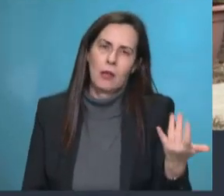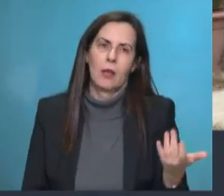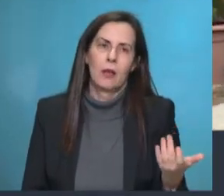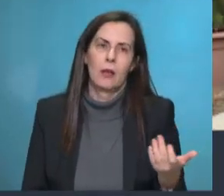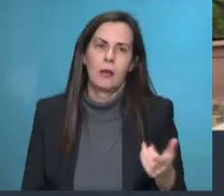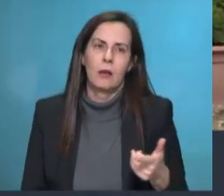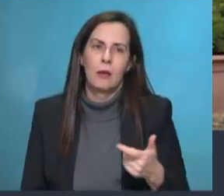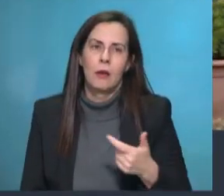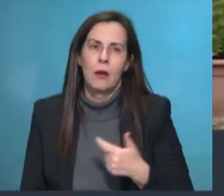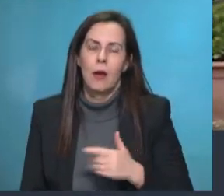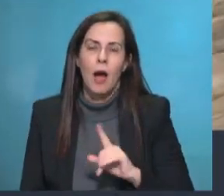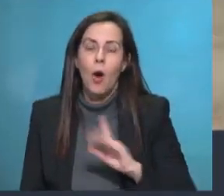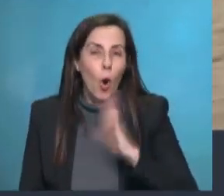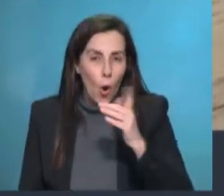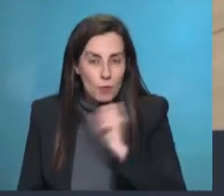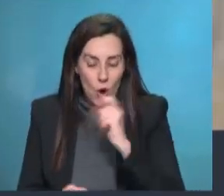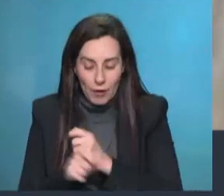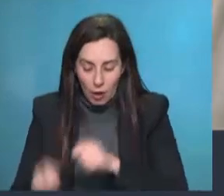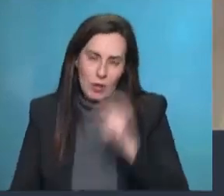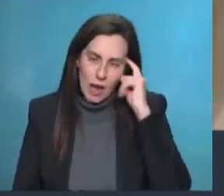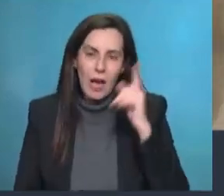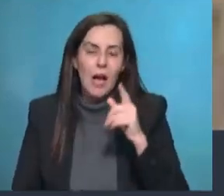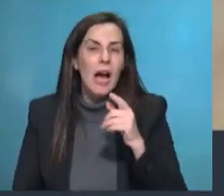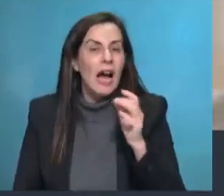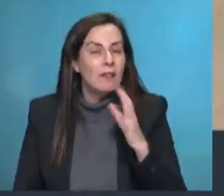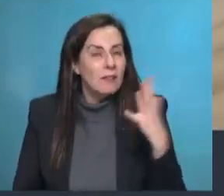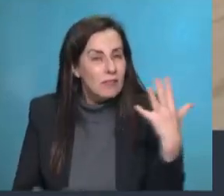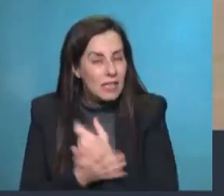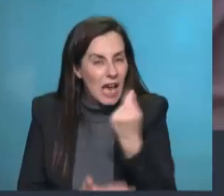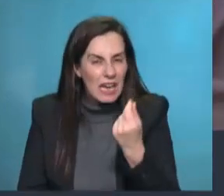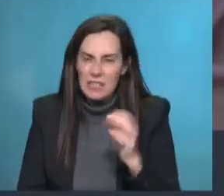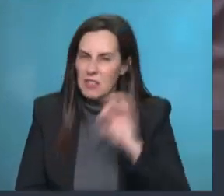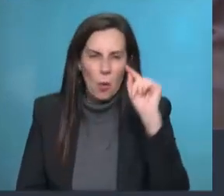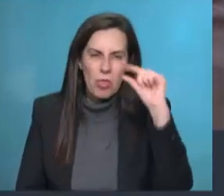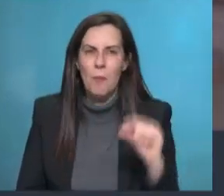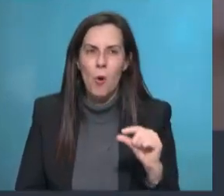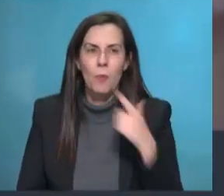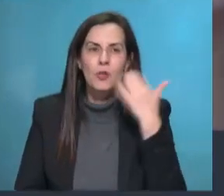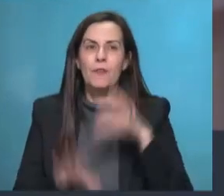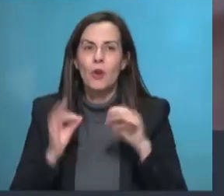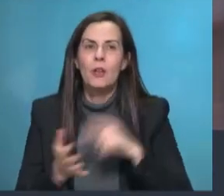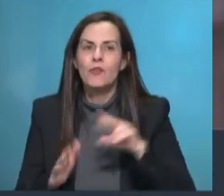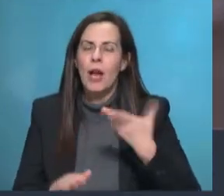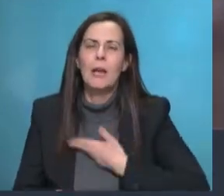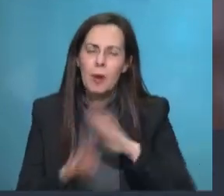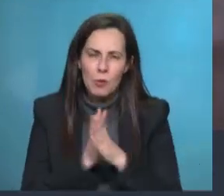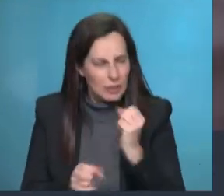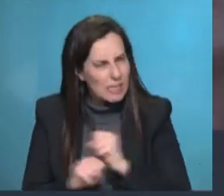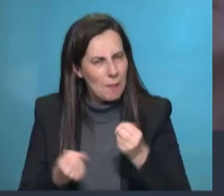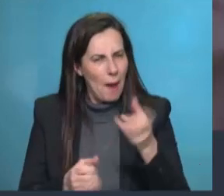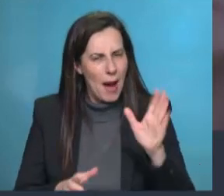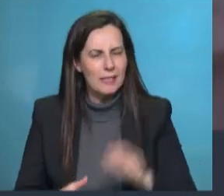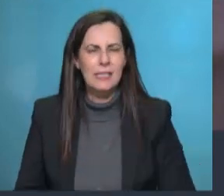לא מכיר חכל לא מודאג הסיכוי הכלכלי להצלחה כמעט הפסי אומרים שלפני בחירות אפשר לקבל הכל עשו